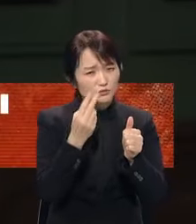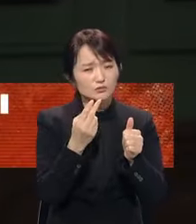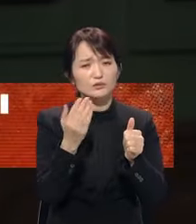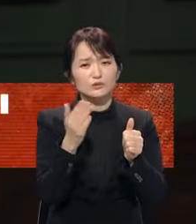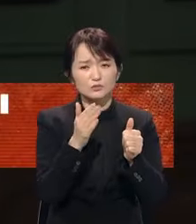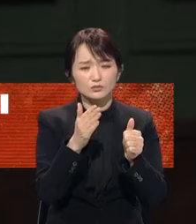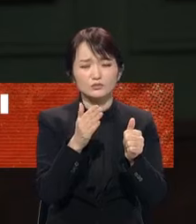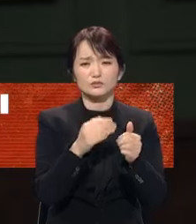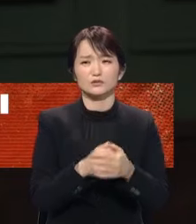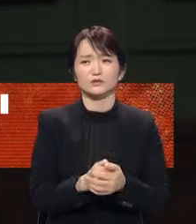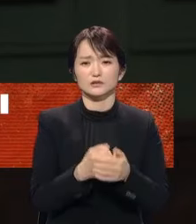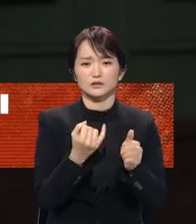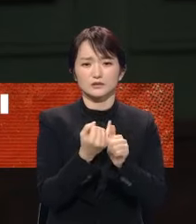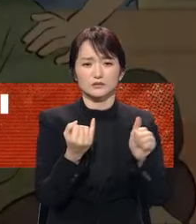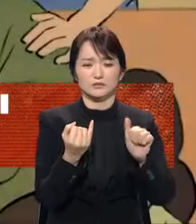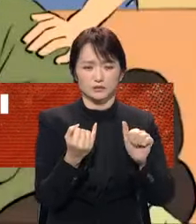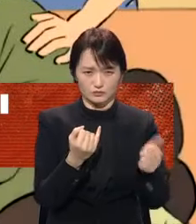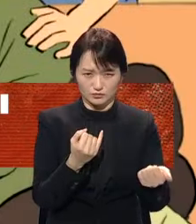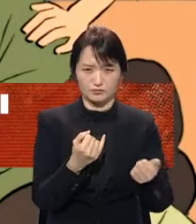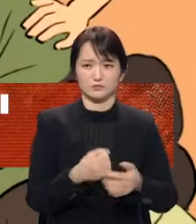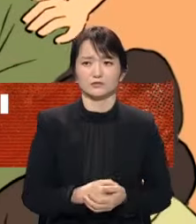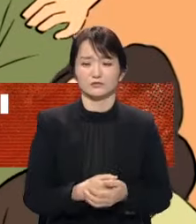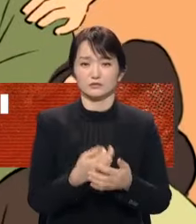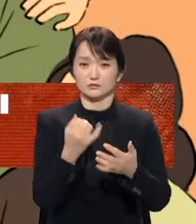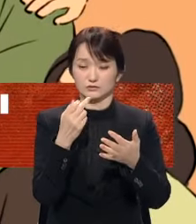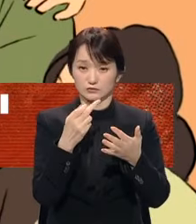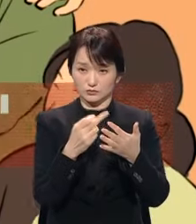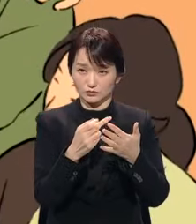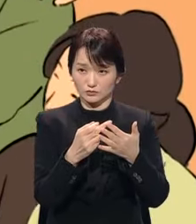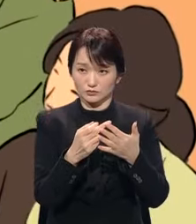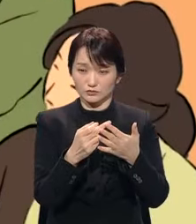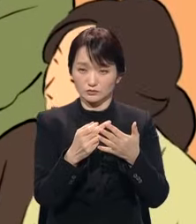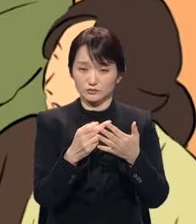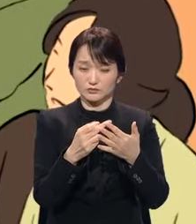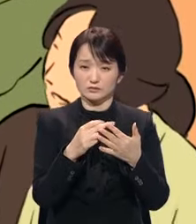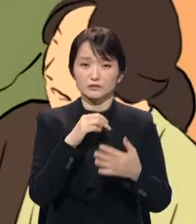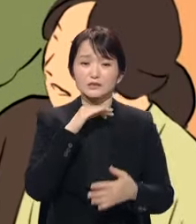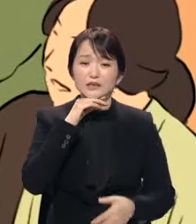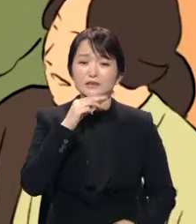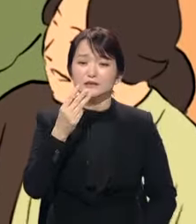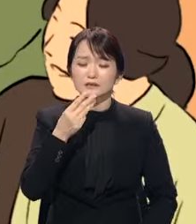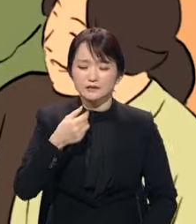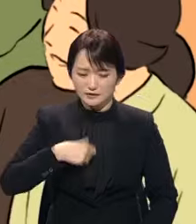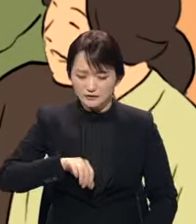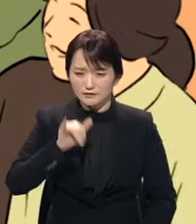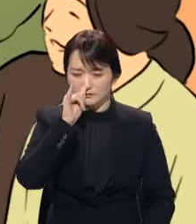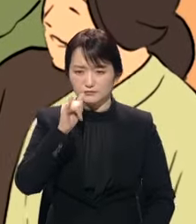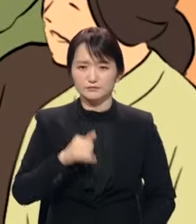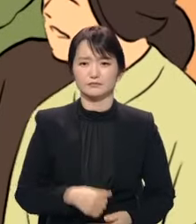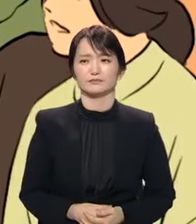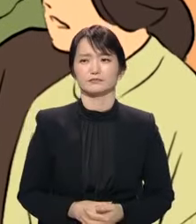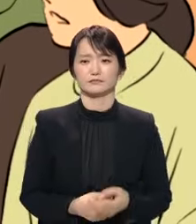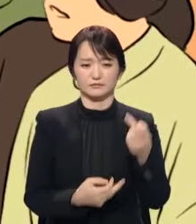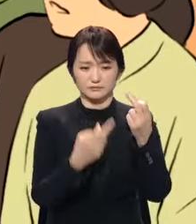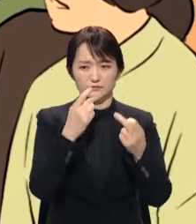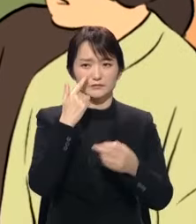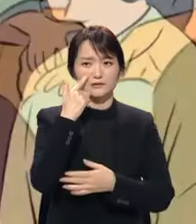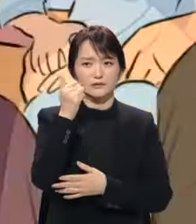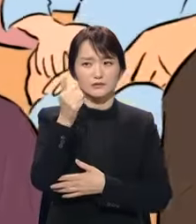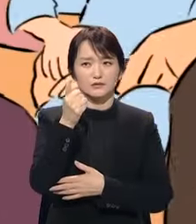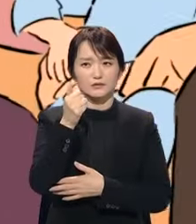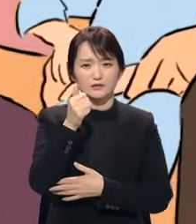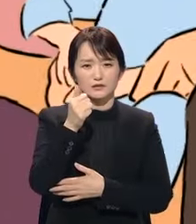만에 갑작스럽게 남편을 잃은 거고 또 동생 같은 경우에도 세 살배기 아들이 있었습니다. 게다가 이 형제 아버지가 당뇨를